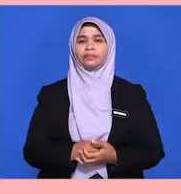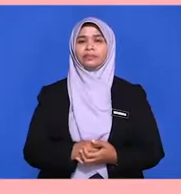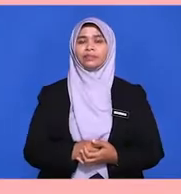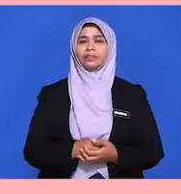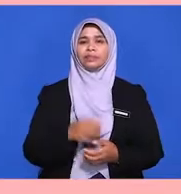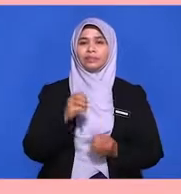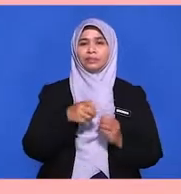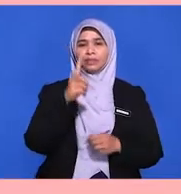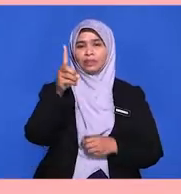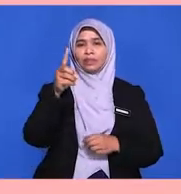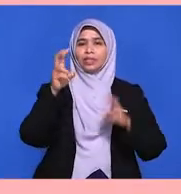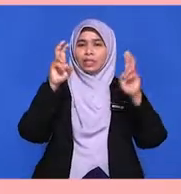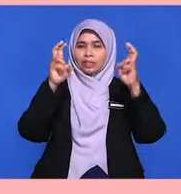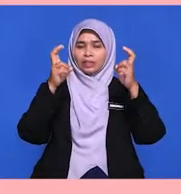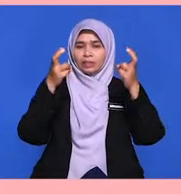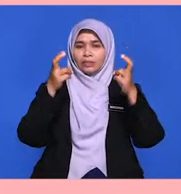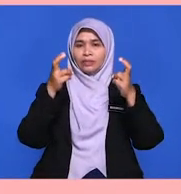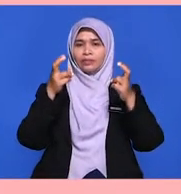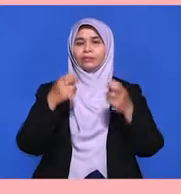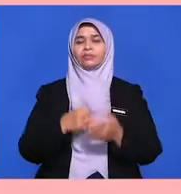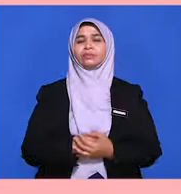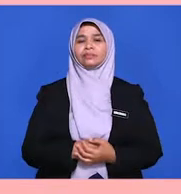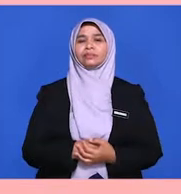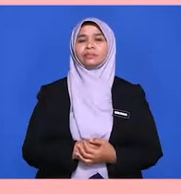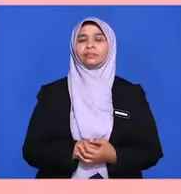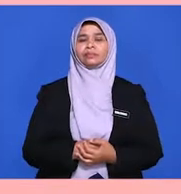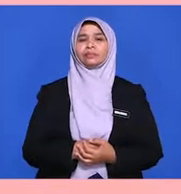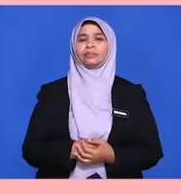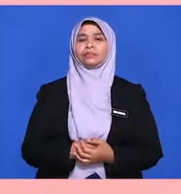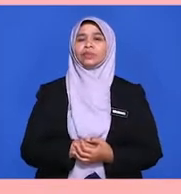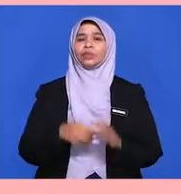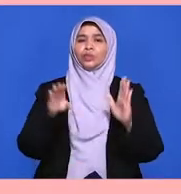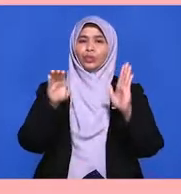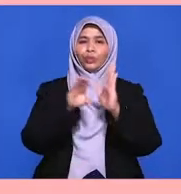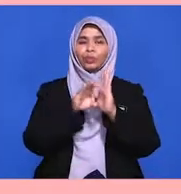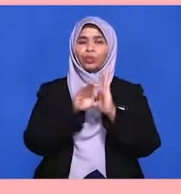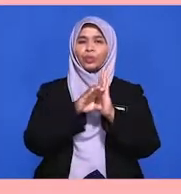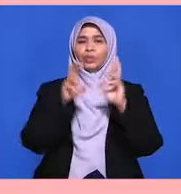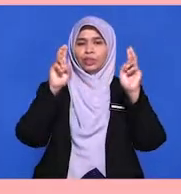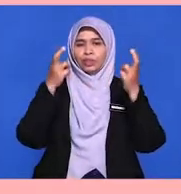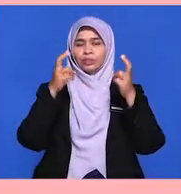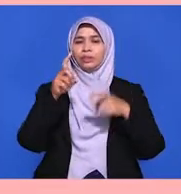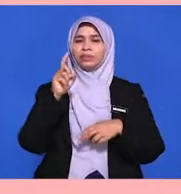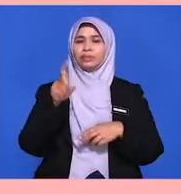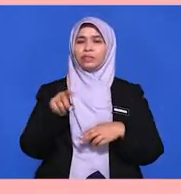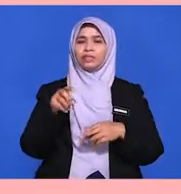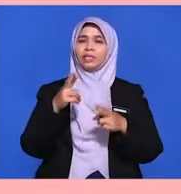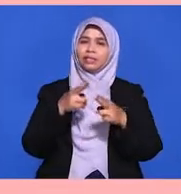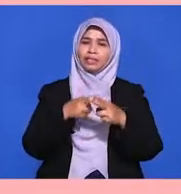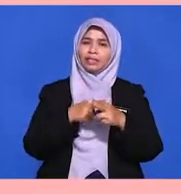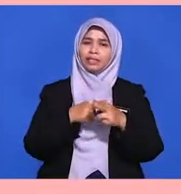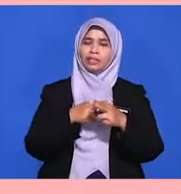Pertama, tajuk atau tema. Contoh, tajuk mestilah ringkas